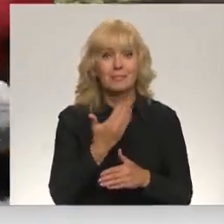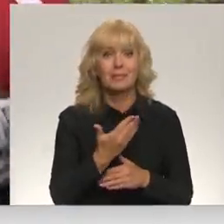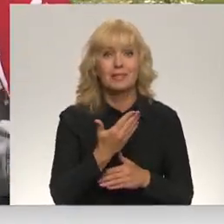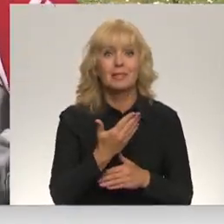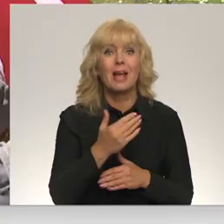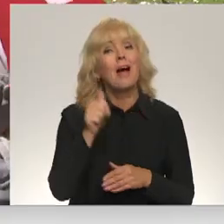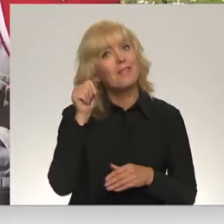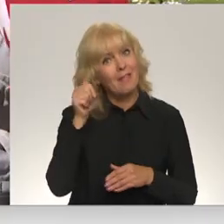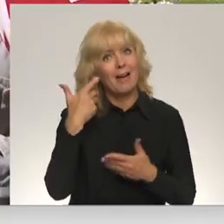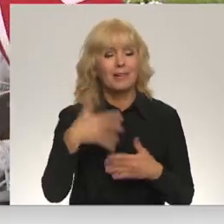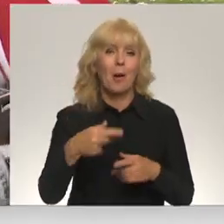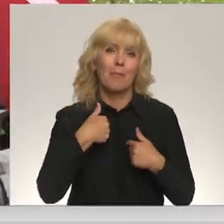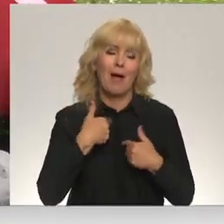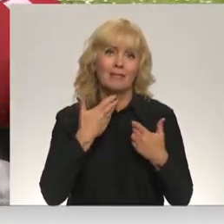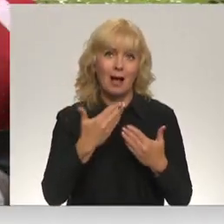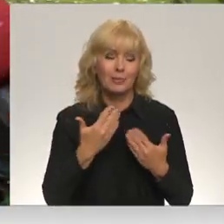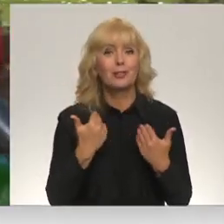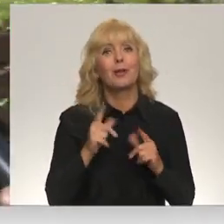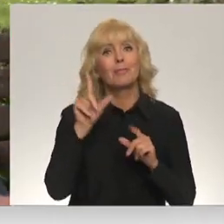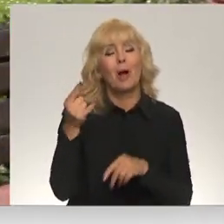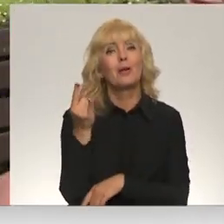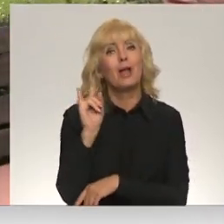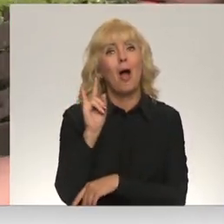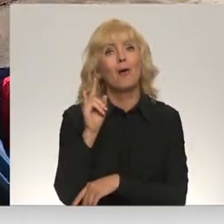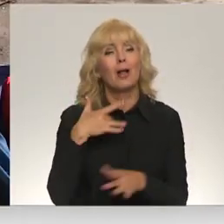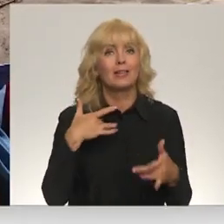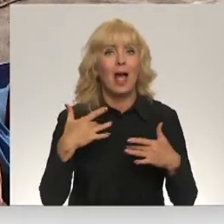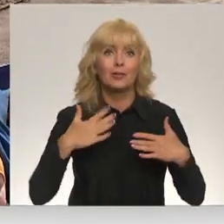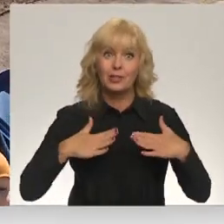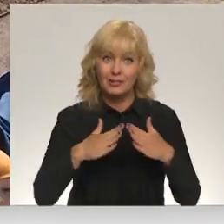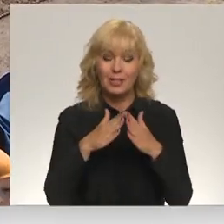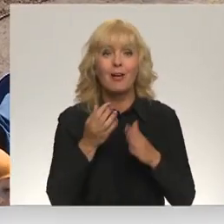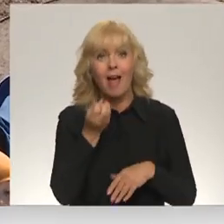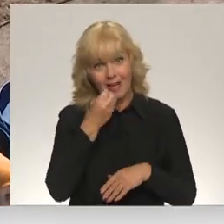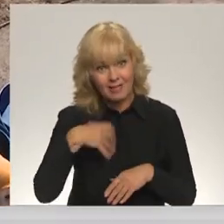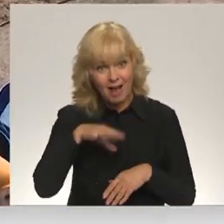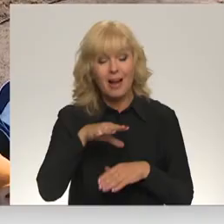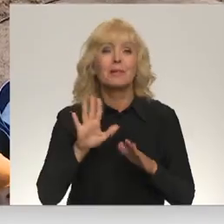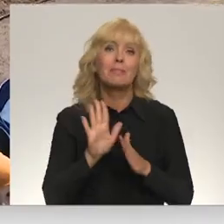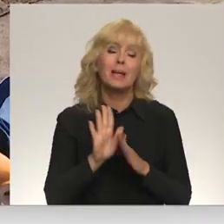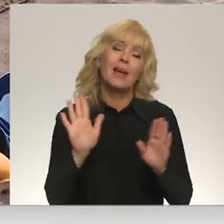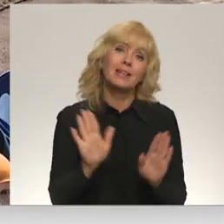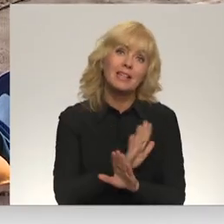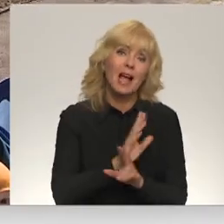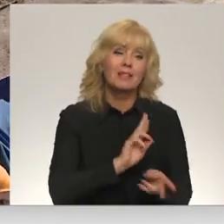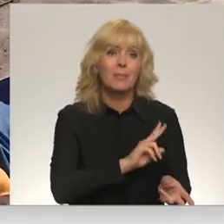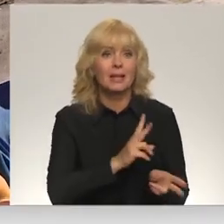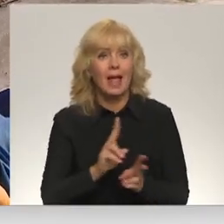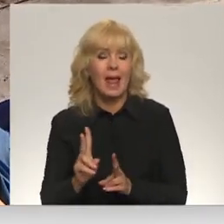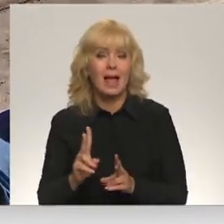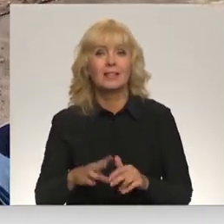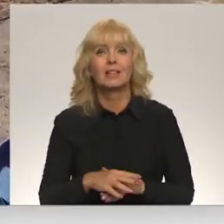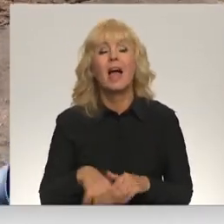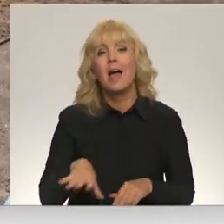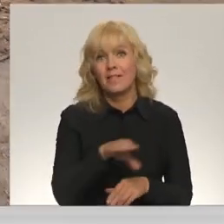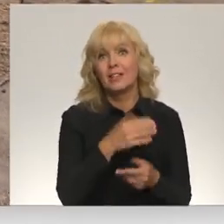apsveikta, es vakar tiku apsveikta, un šodien mēs braucam uz Leļu teātru svinēt tālāk. Dārziņā bija jau dziesmiņas un dejas. Aha.